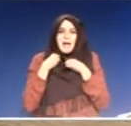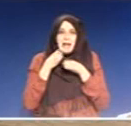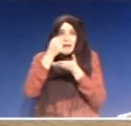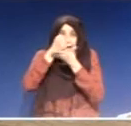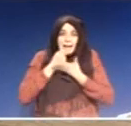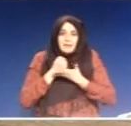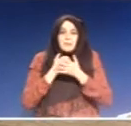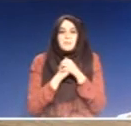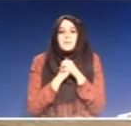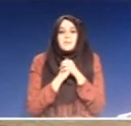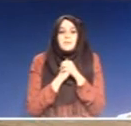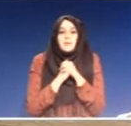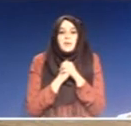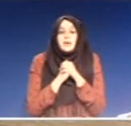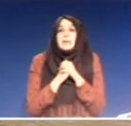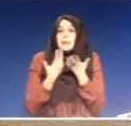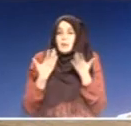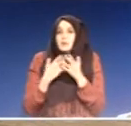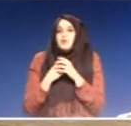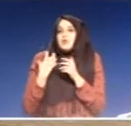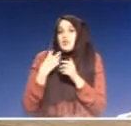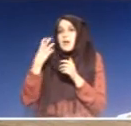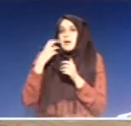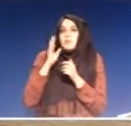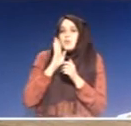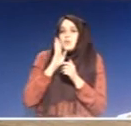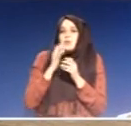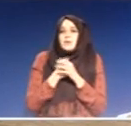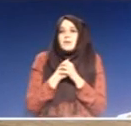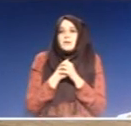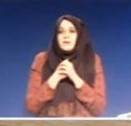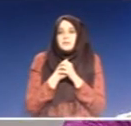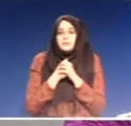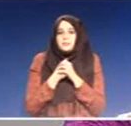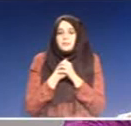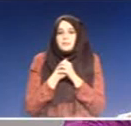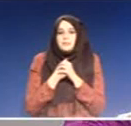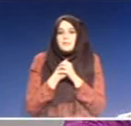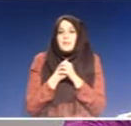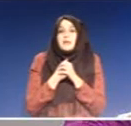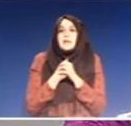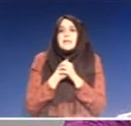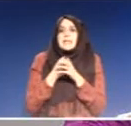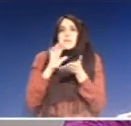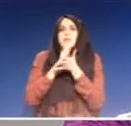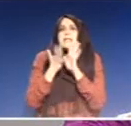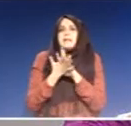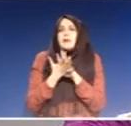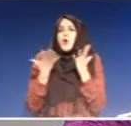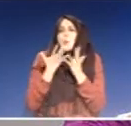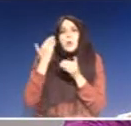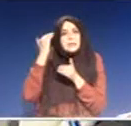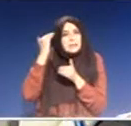شاء الله. أستاذنا الكريم، من علامات تمكين المجتمع وصحته